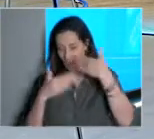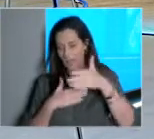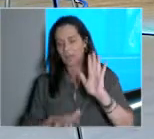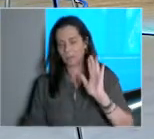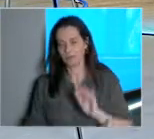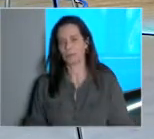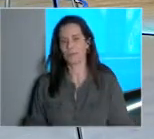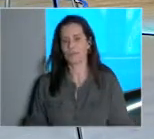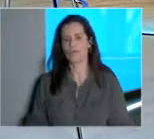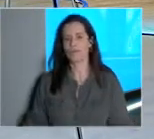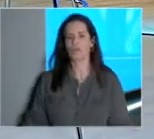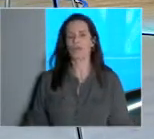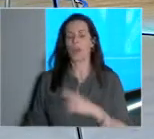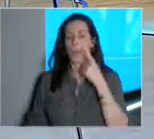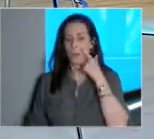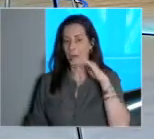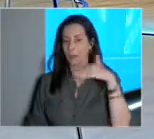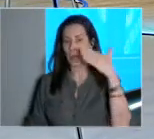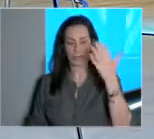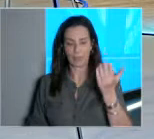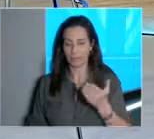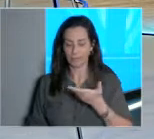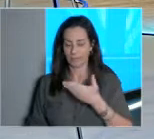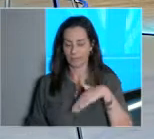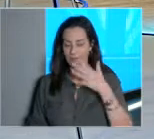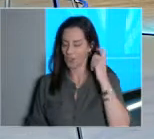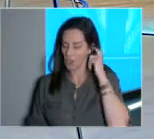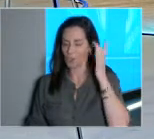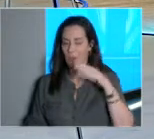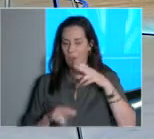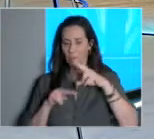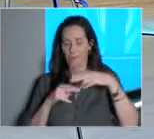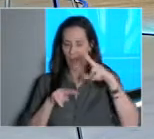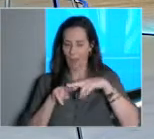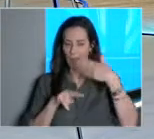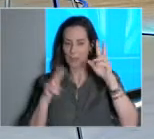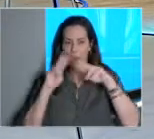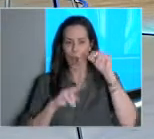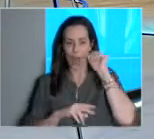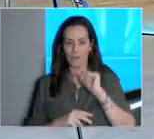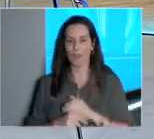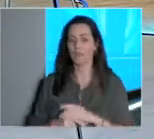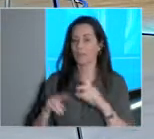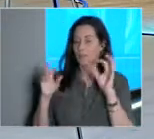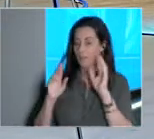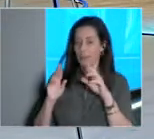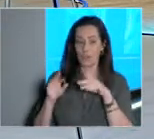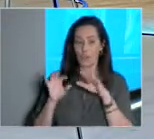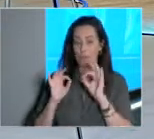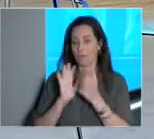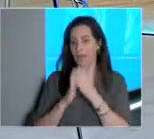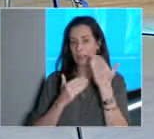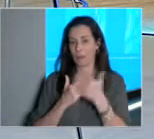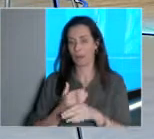מה יולידו הקלטות שיהיו איכשהו בעתיד בכחול לבן. כן, טוב, נקווה שזה באמת